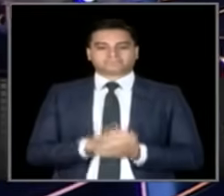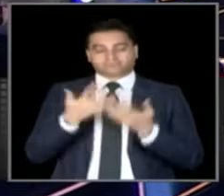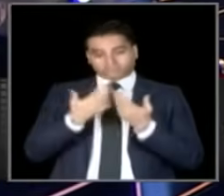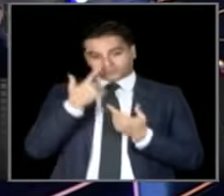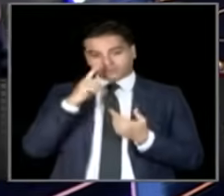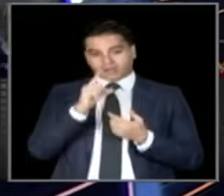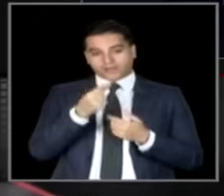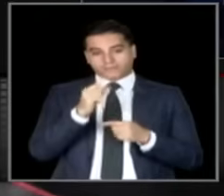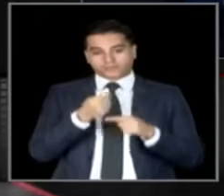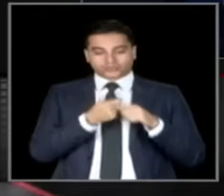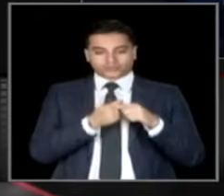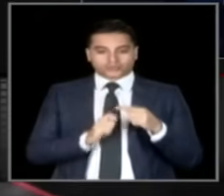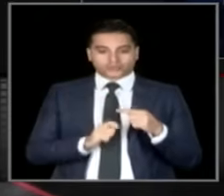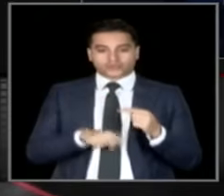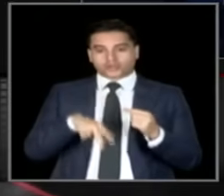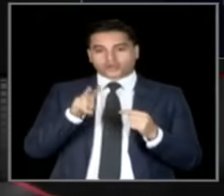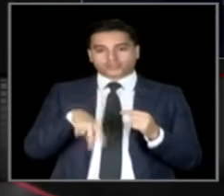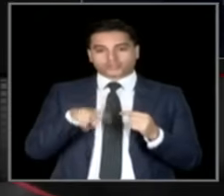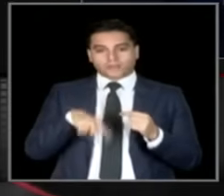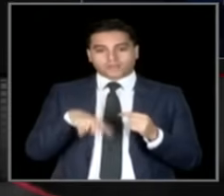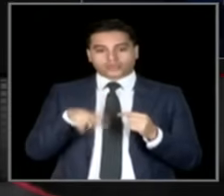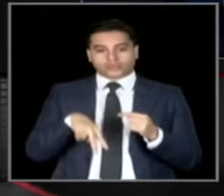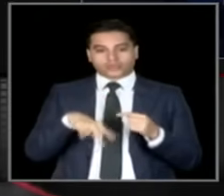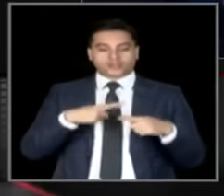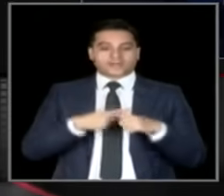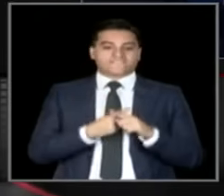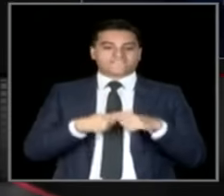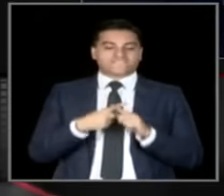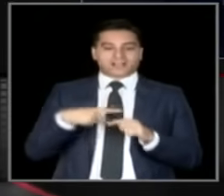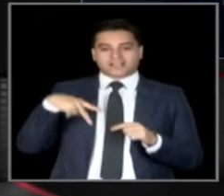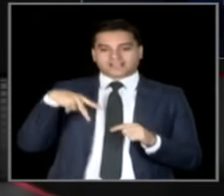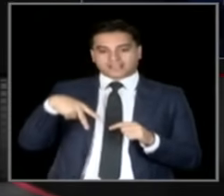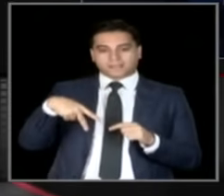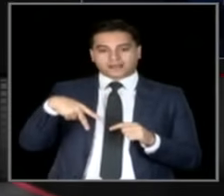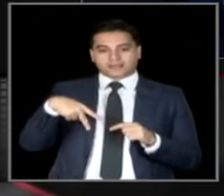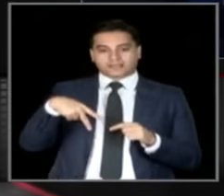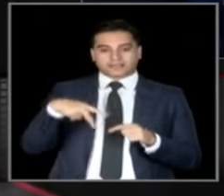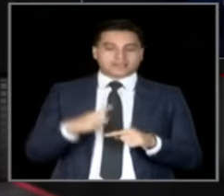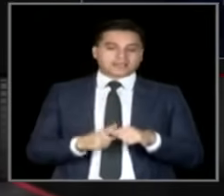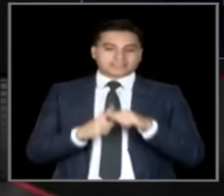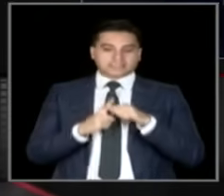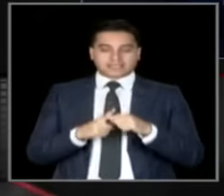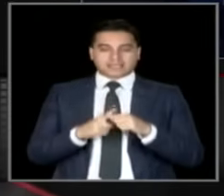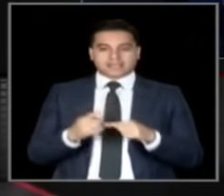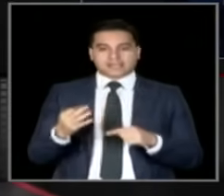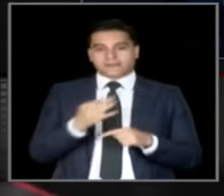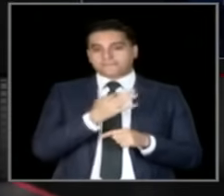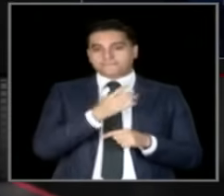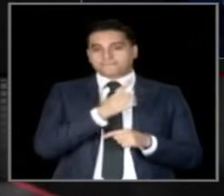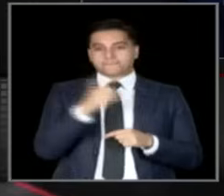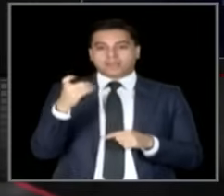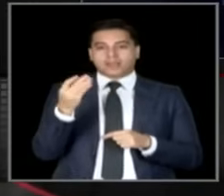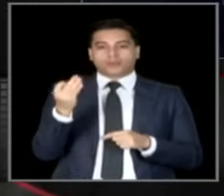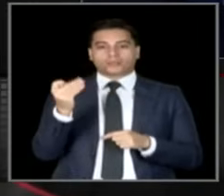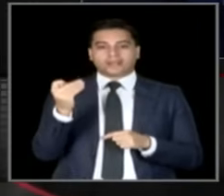حل المسألة الآتية، 15 ناقص 18 في 8